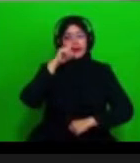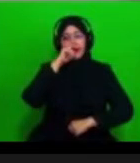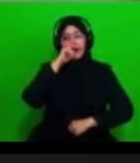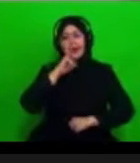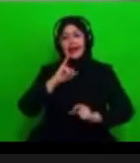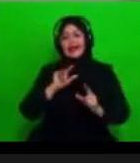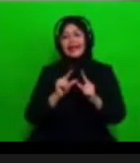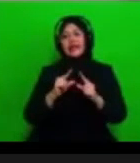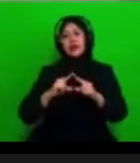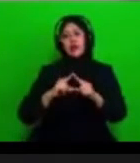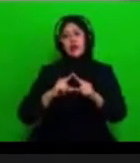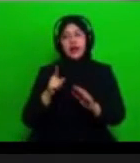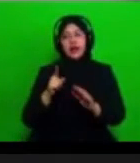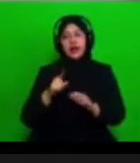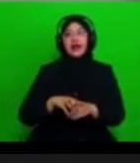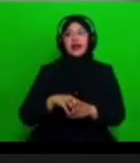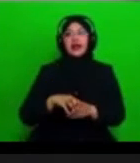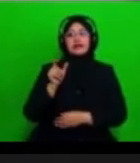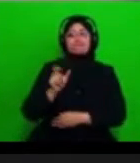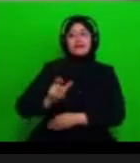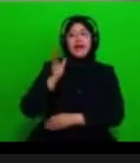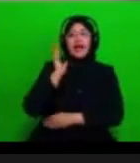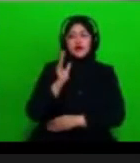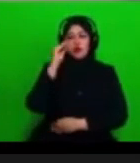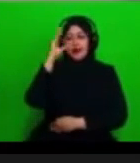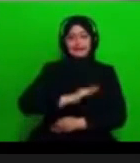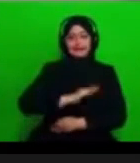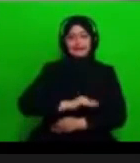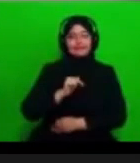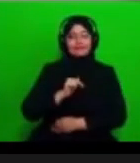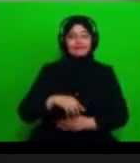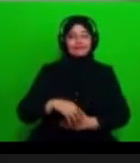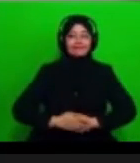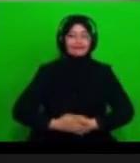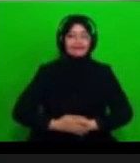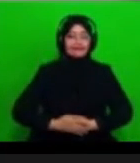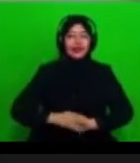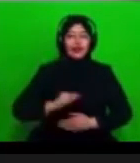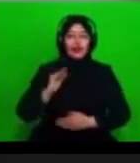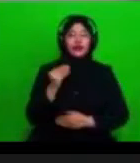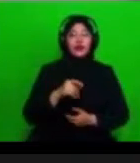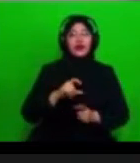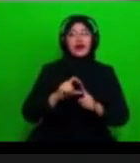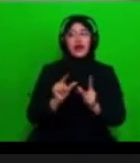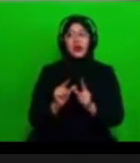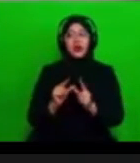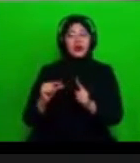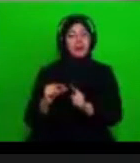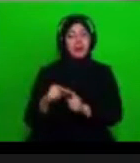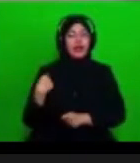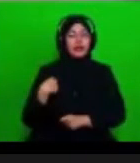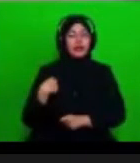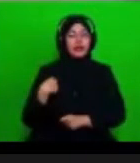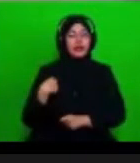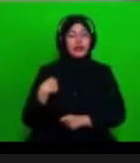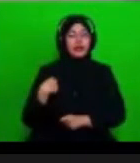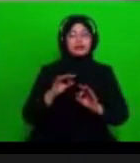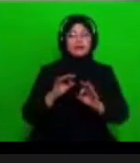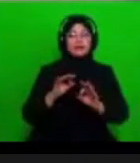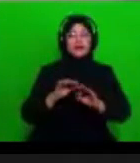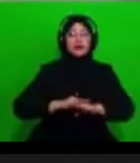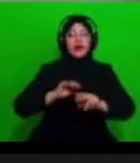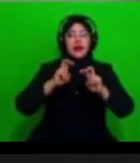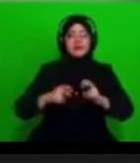yang sekaligus sebagai narasumber pada pagi ini. Kemudian Ketua Dharma Wanita Persatuan Kemendikbudristek RI,